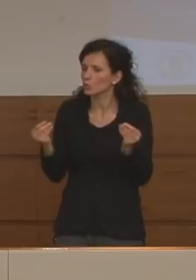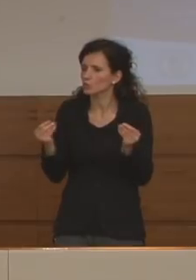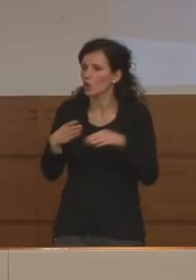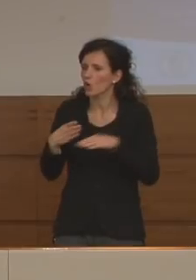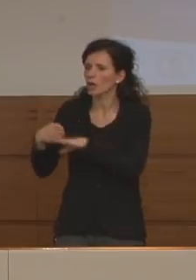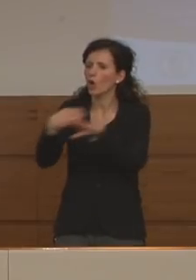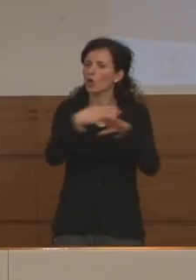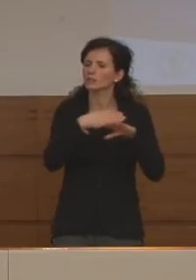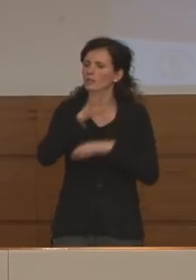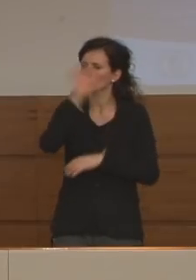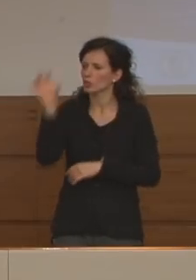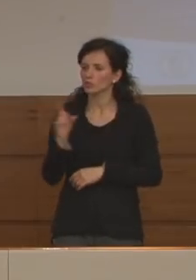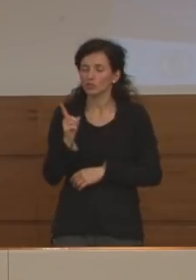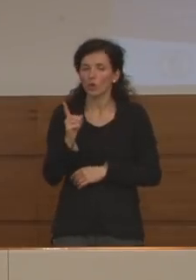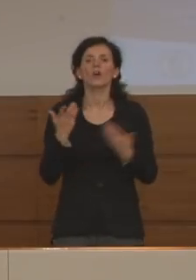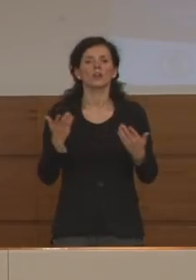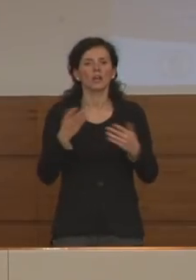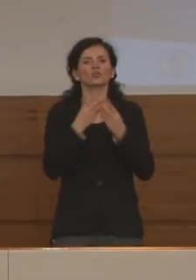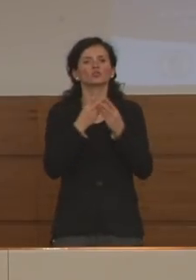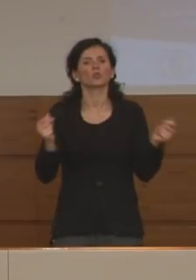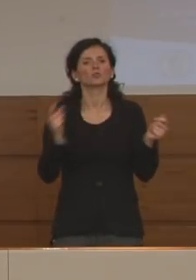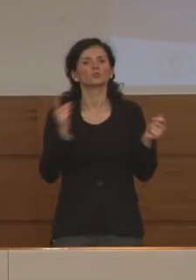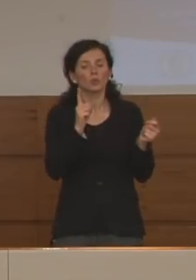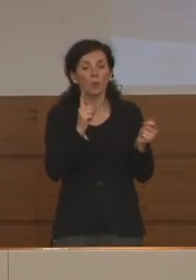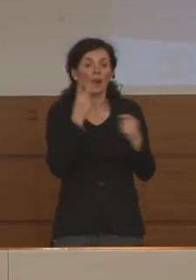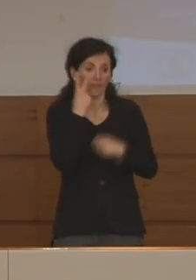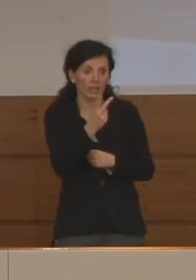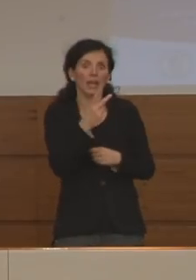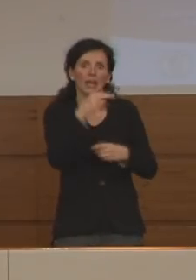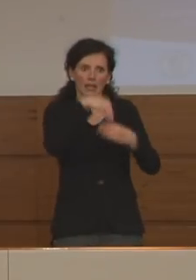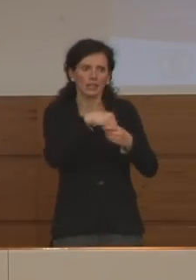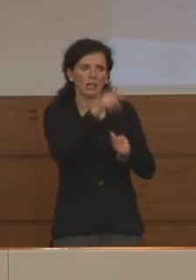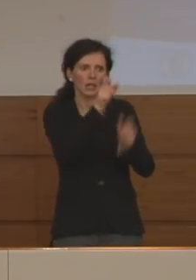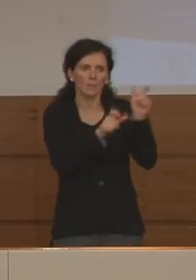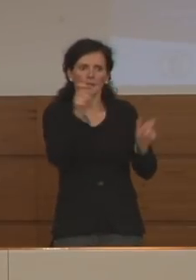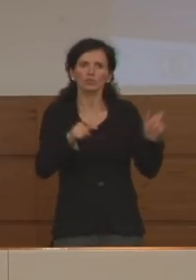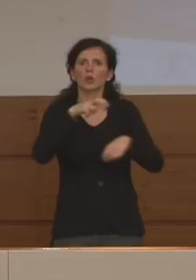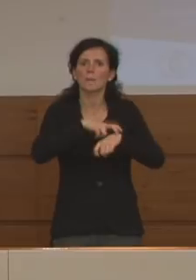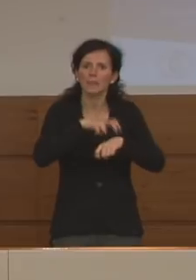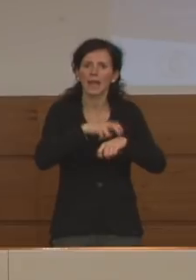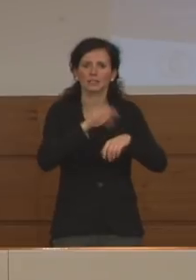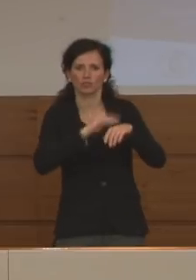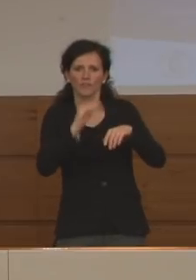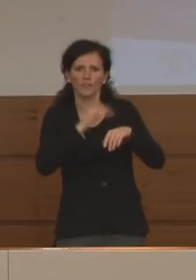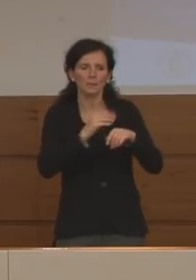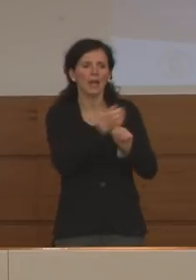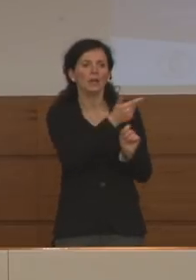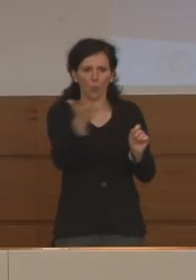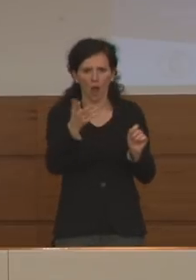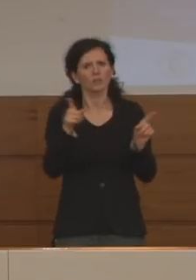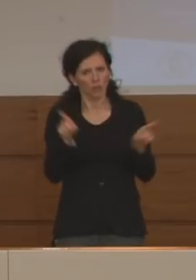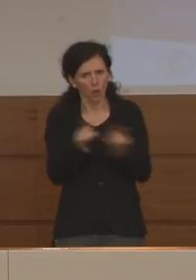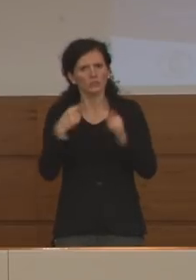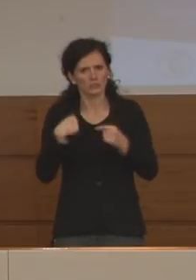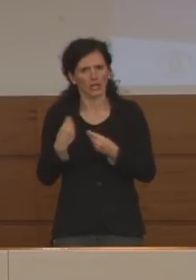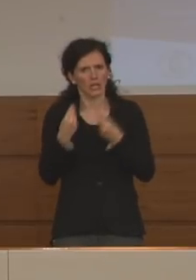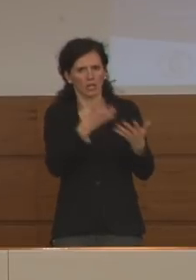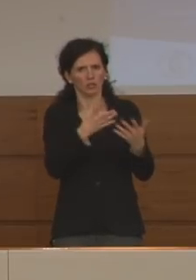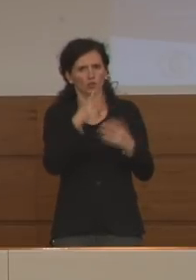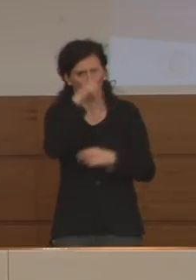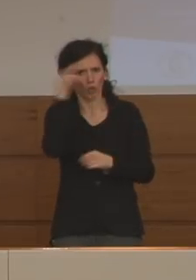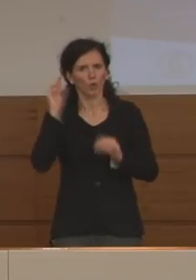condivisa è quella di tener conto anche del numero del personale sanitario oltre che il numero dei pazienti colpiti dal coronavirus